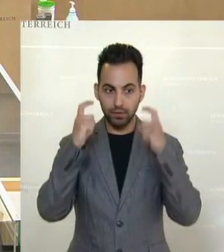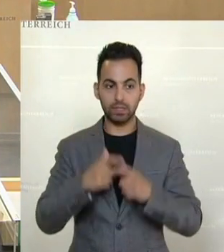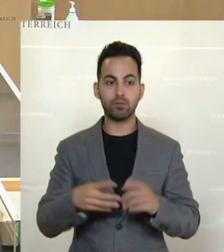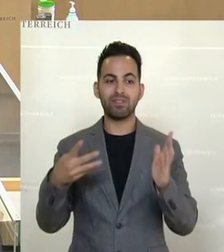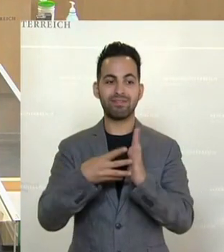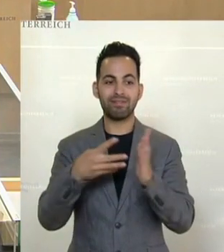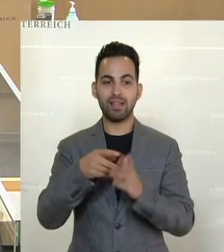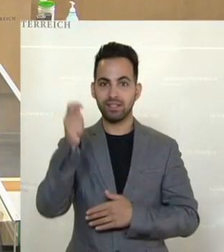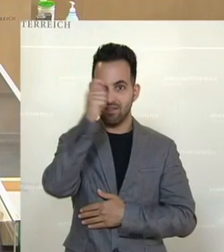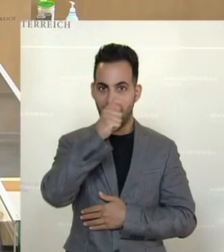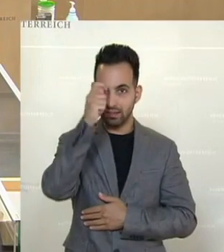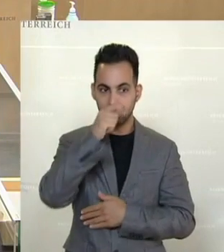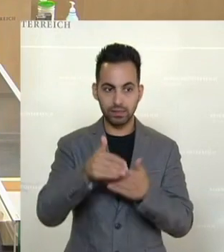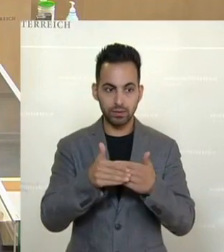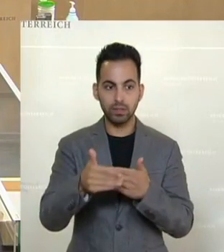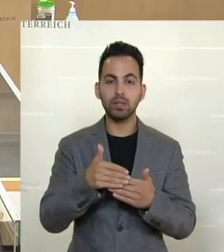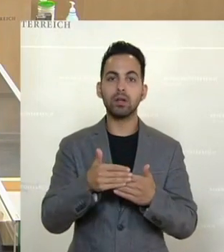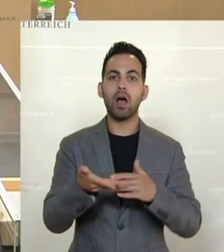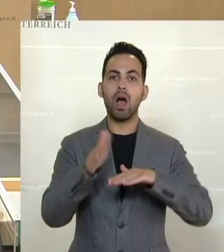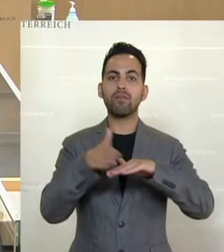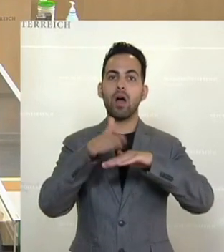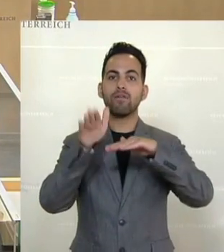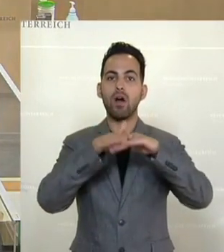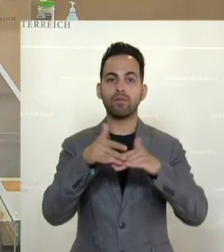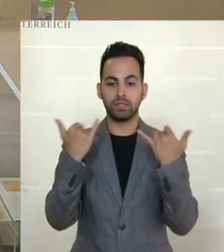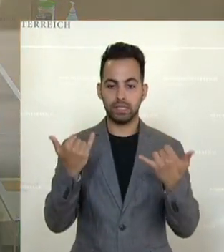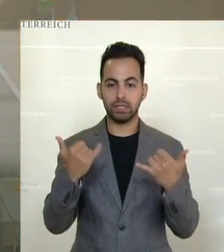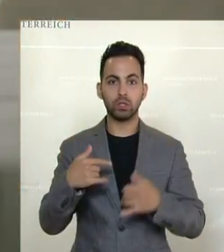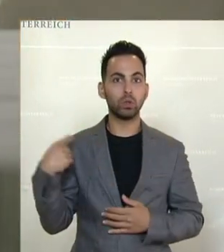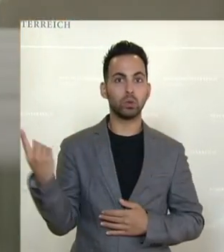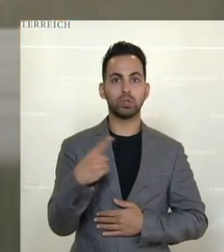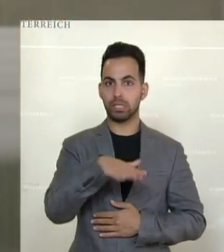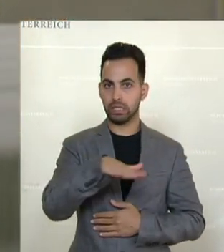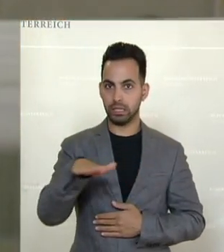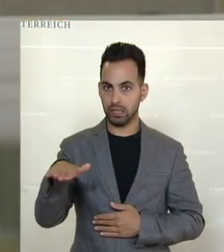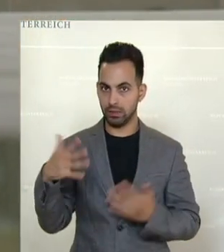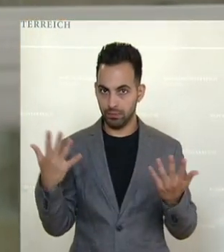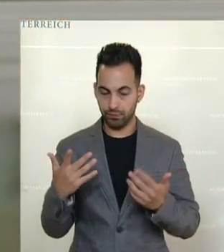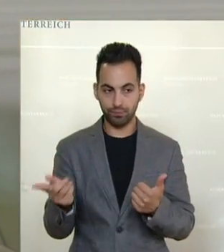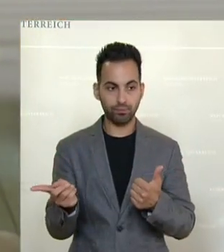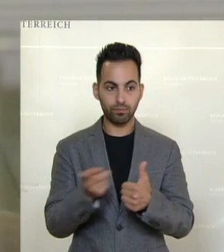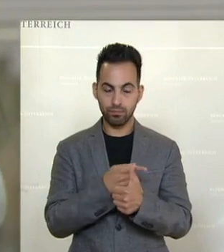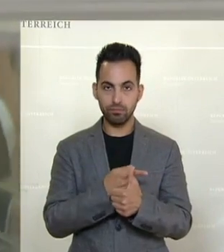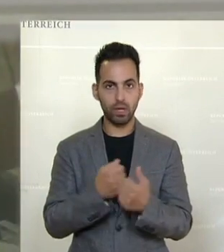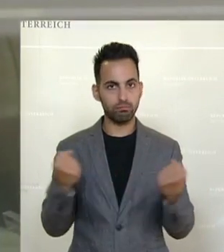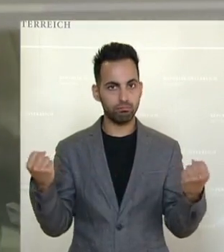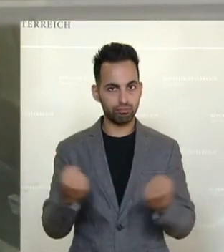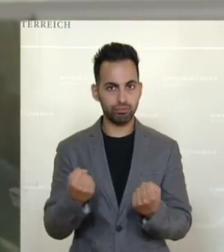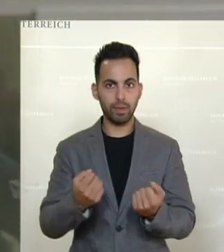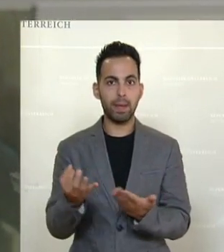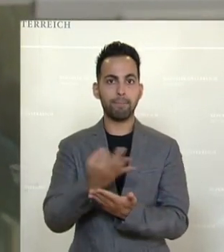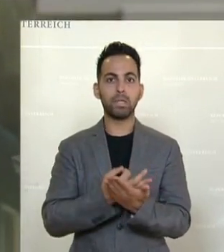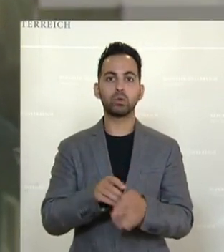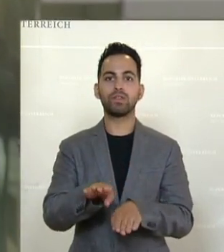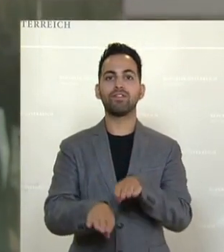Testwahnsinn. Das hat alles dazu geführt, dass unsere Kinder zum einen massiv im